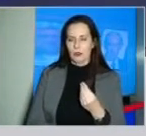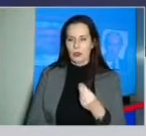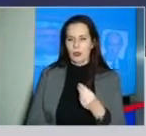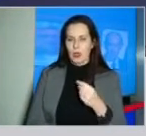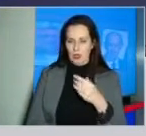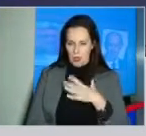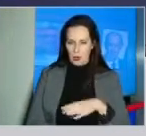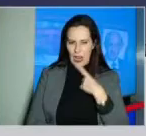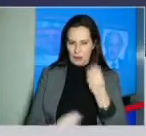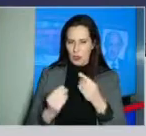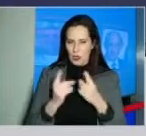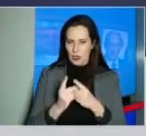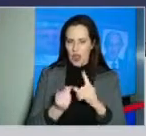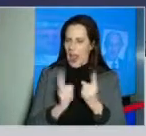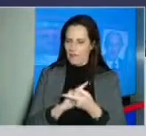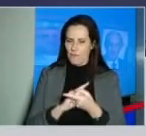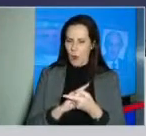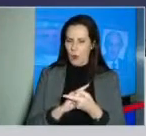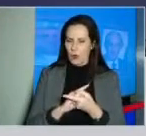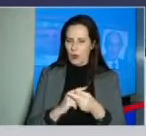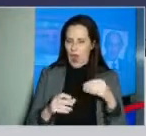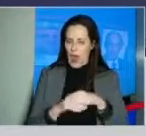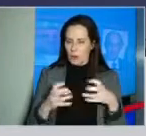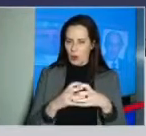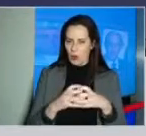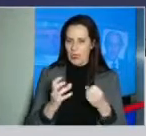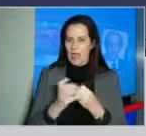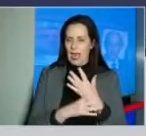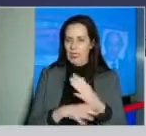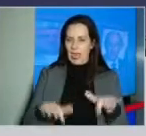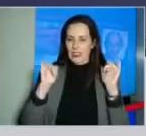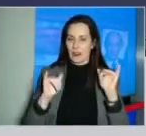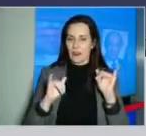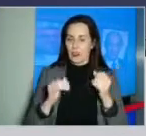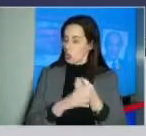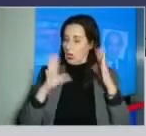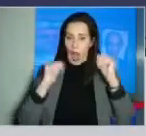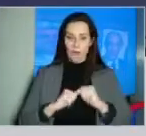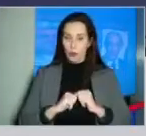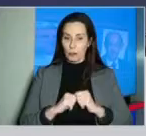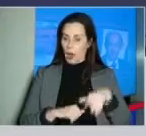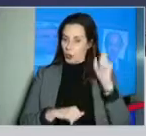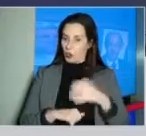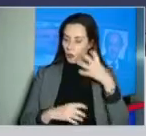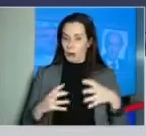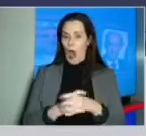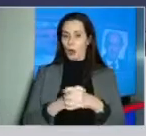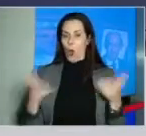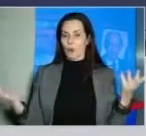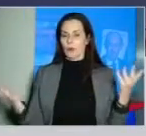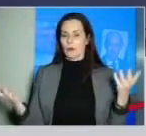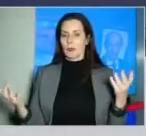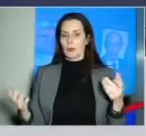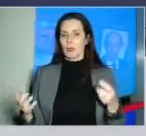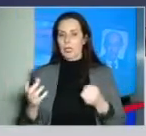כן? משהו קצר, שהפוך ממה שנדמה, שהחיבור שלנו יצר רתיעה, יצר התלהבות. אנשים אוהבים אחדות. נכון,